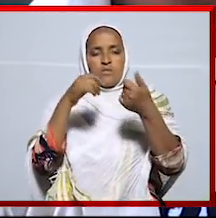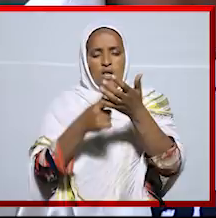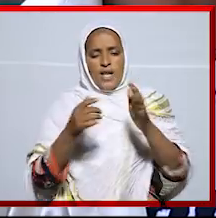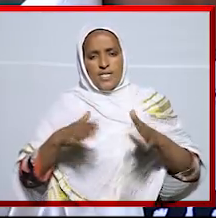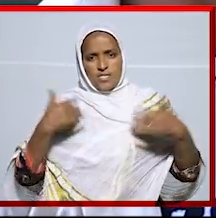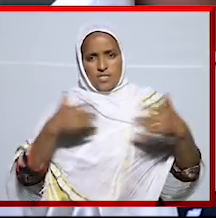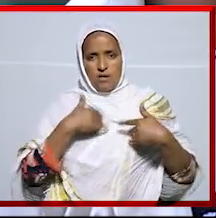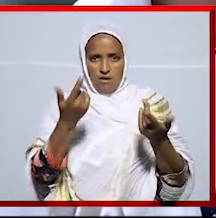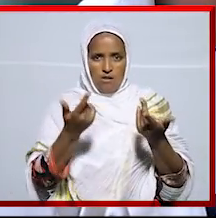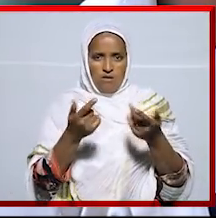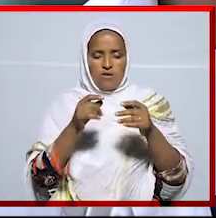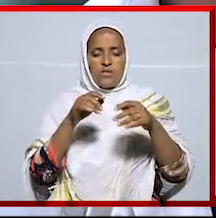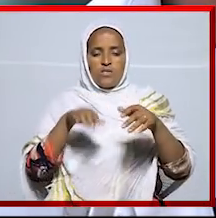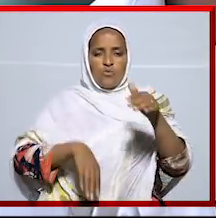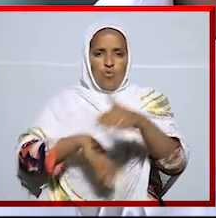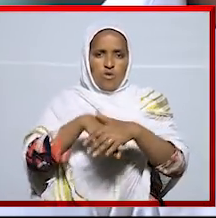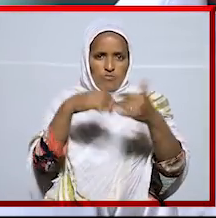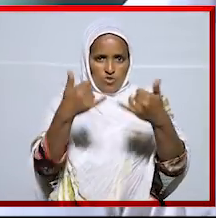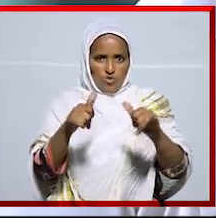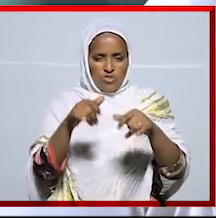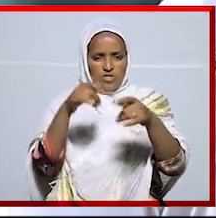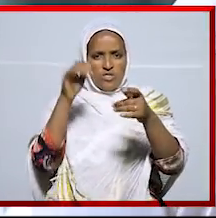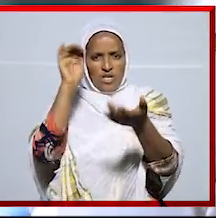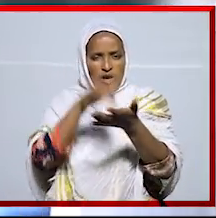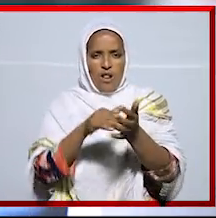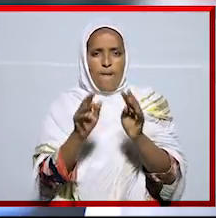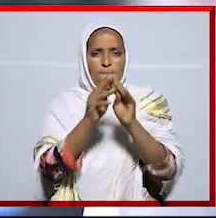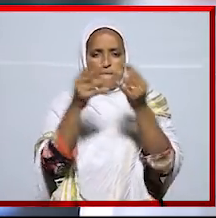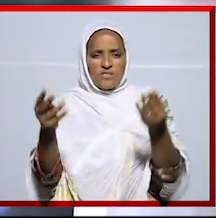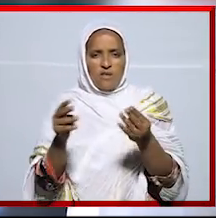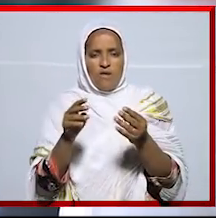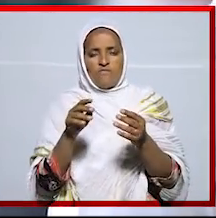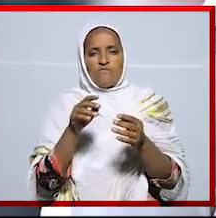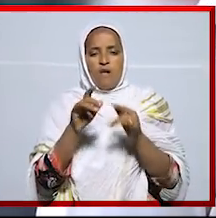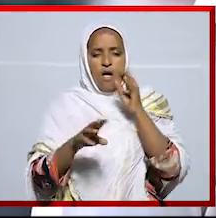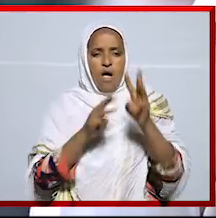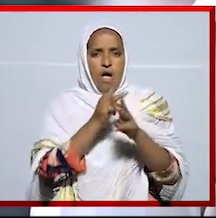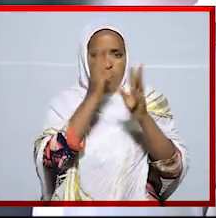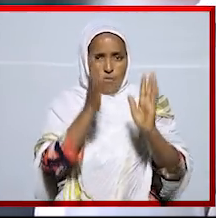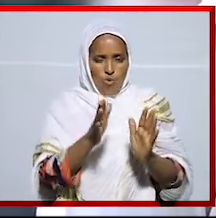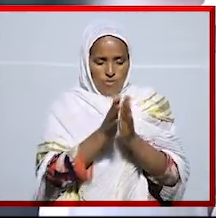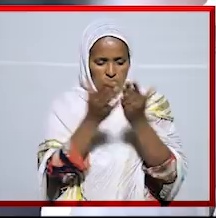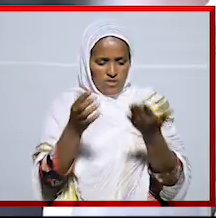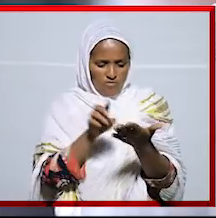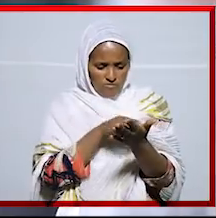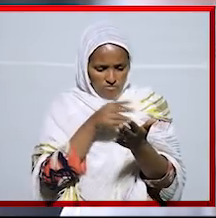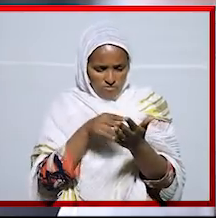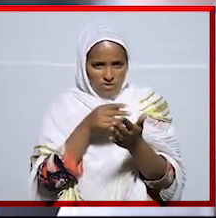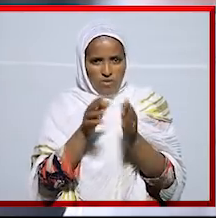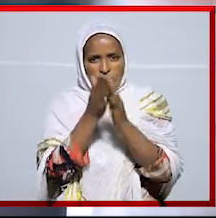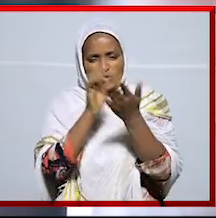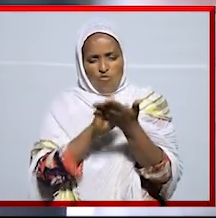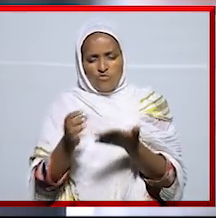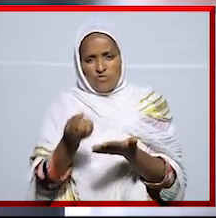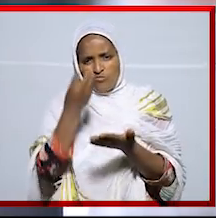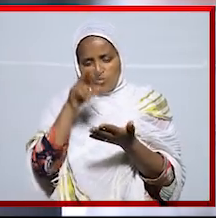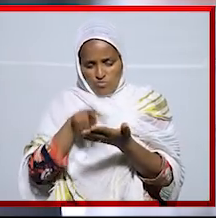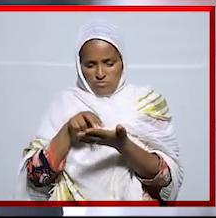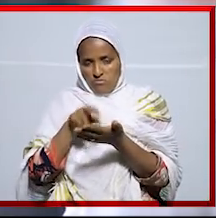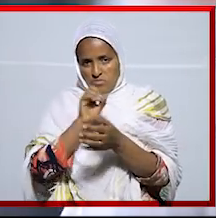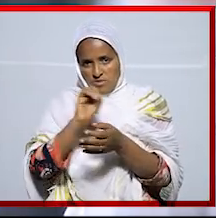እና ያስደስተኛል እግር ኳስ መጫወት። ሲቀጥል ደግሞ እነዚህ ፊክሽን መጻፎችን ማንበብ መጻፍ ቅዱስ ላይ እስከዚህ